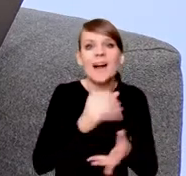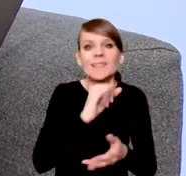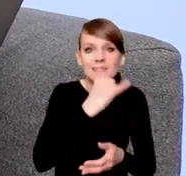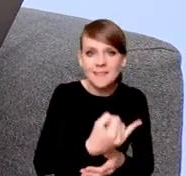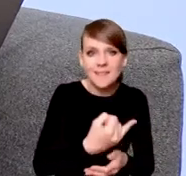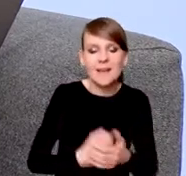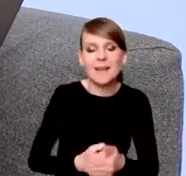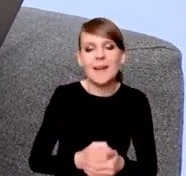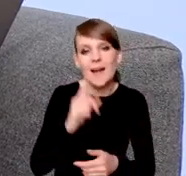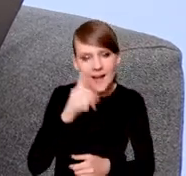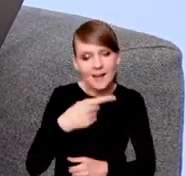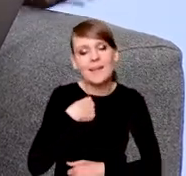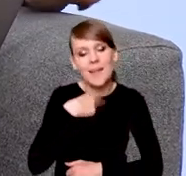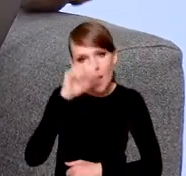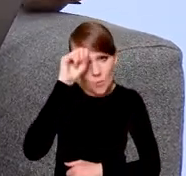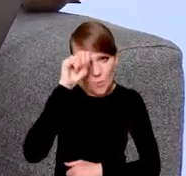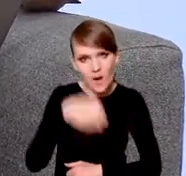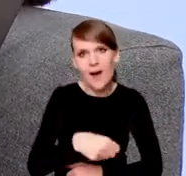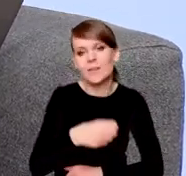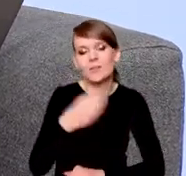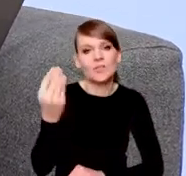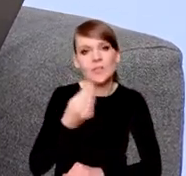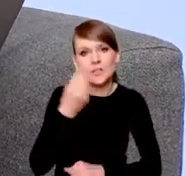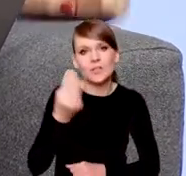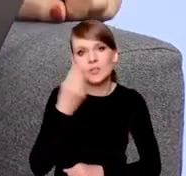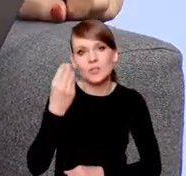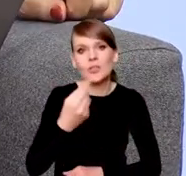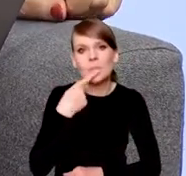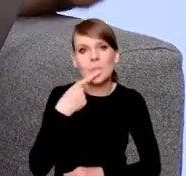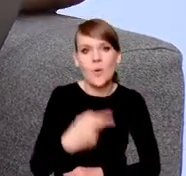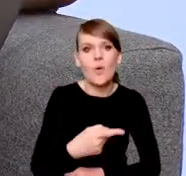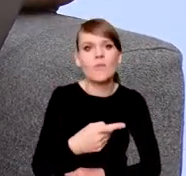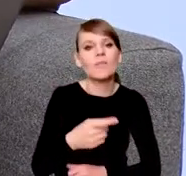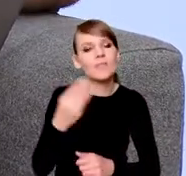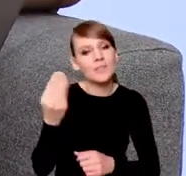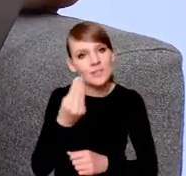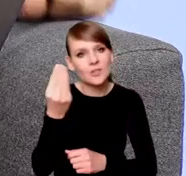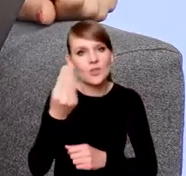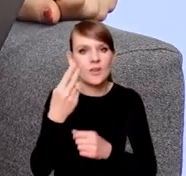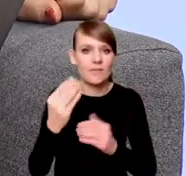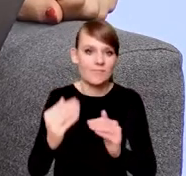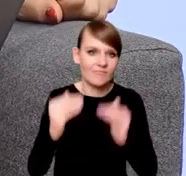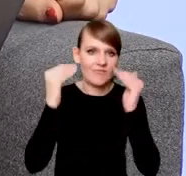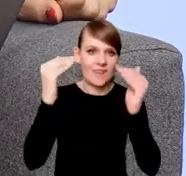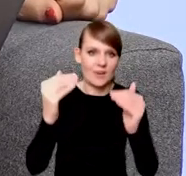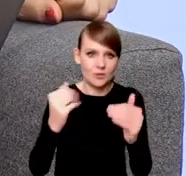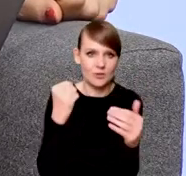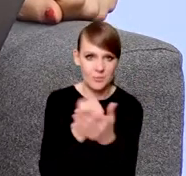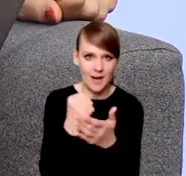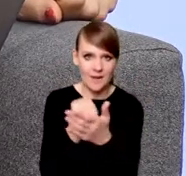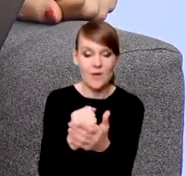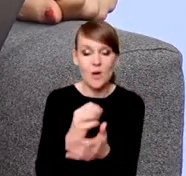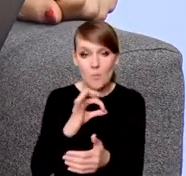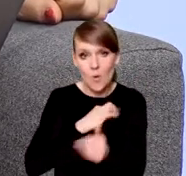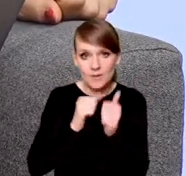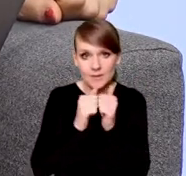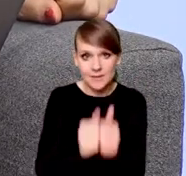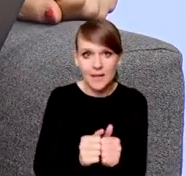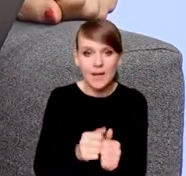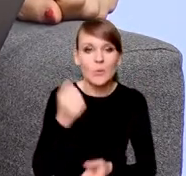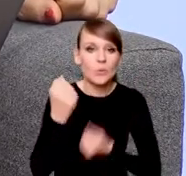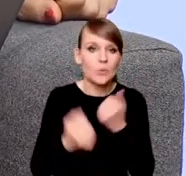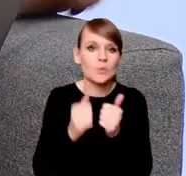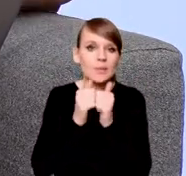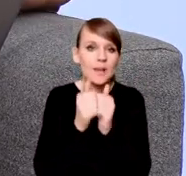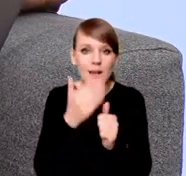uporem maniaka będę mówiła jeszcze o rzeczach jakby wyższych, że w mojej opinii tym kluczowym wyzwaniem jest utrzymanie